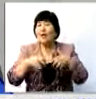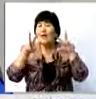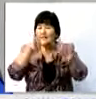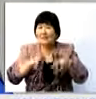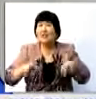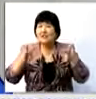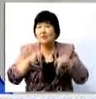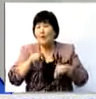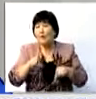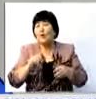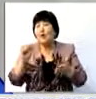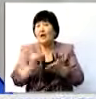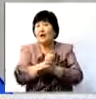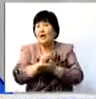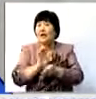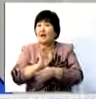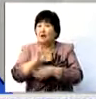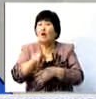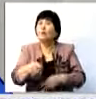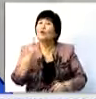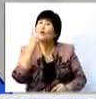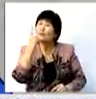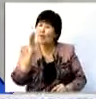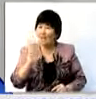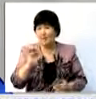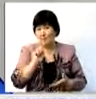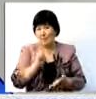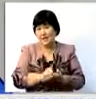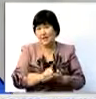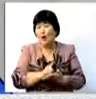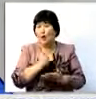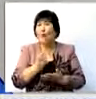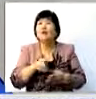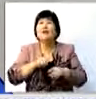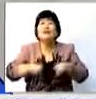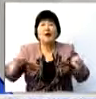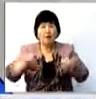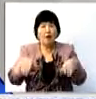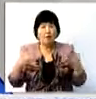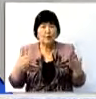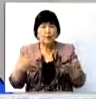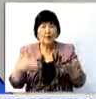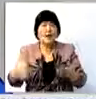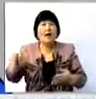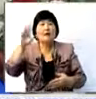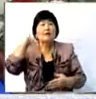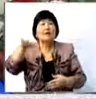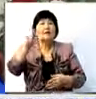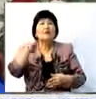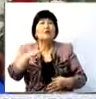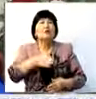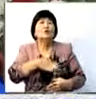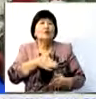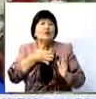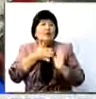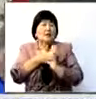зерттеп, оны жарыққа шығару, ол бір ғана міндет. Оны тарату, елдің жүрегіне сіңіру,